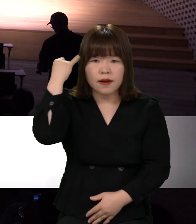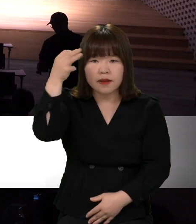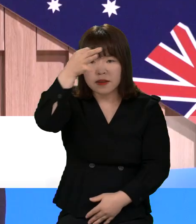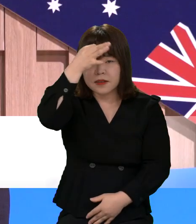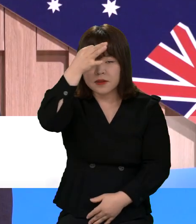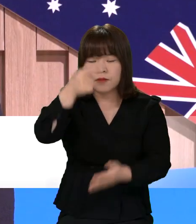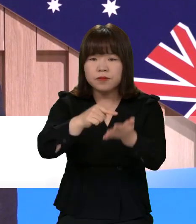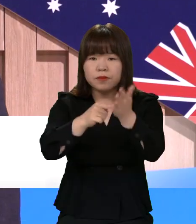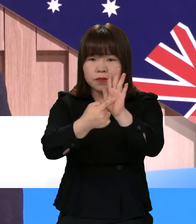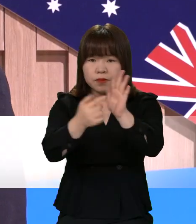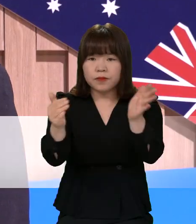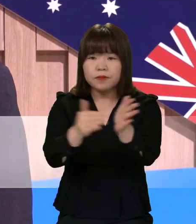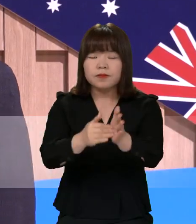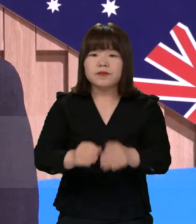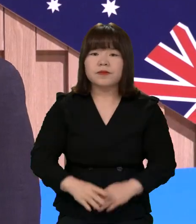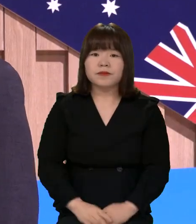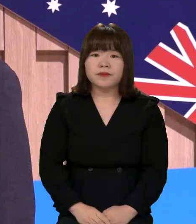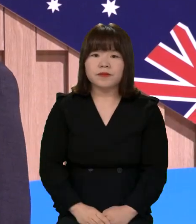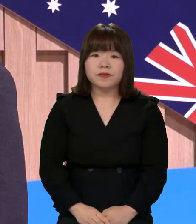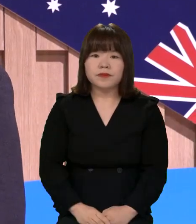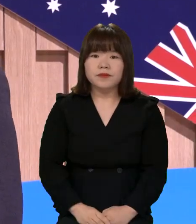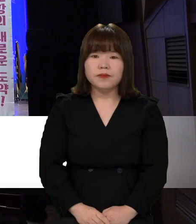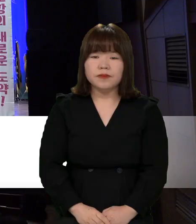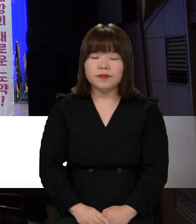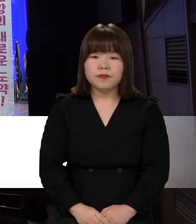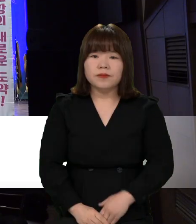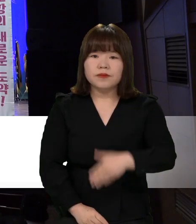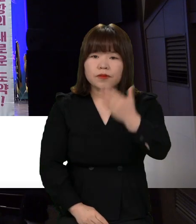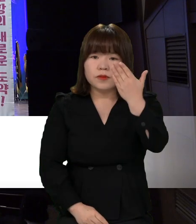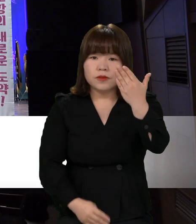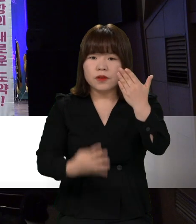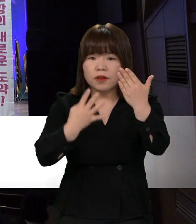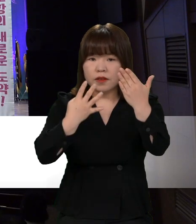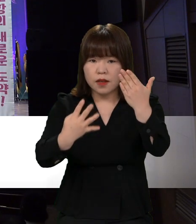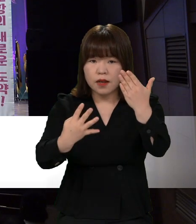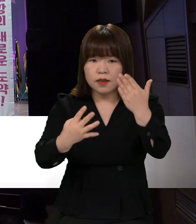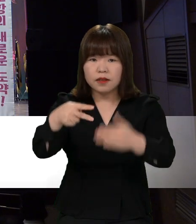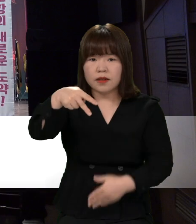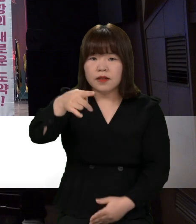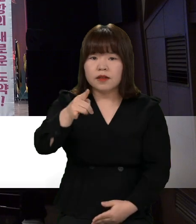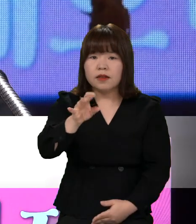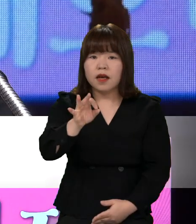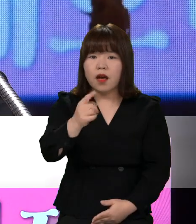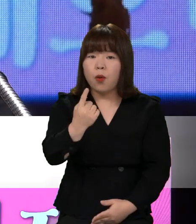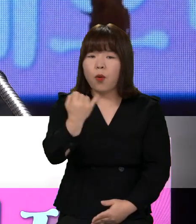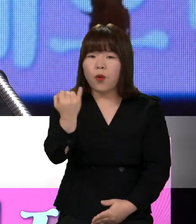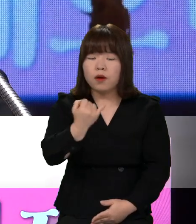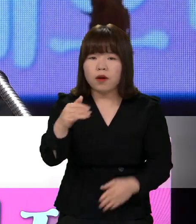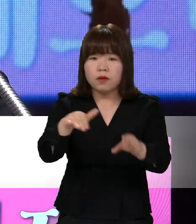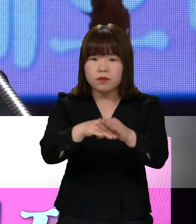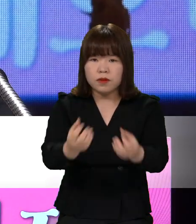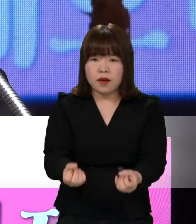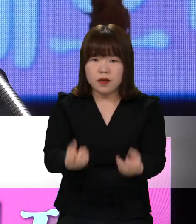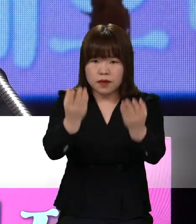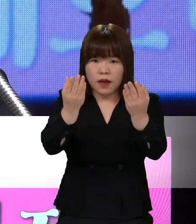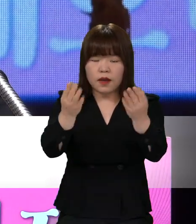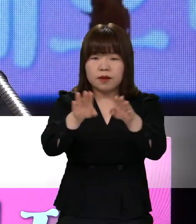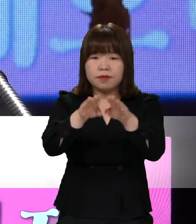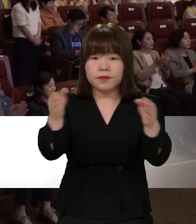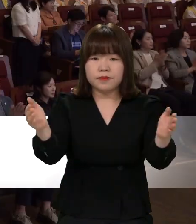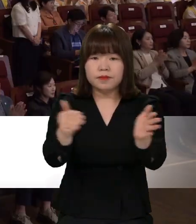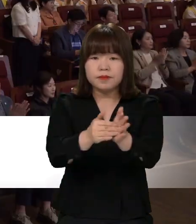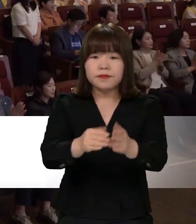혁신 아이디어와 기술을 선보였습니다 제 25회 새우녀 문화재가 4일 포항